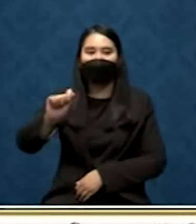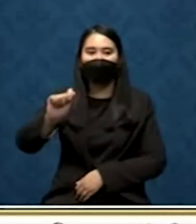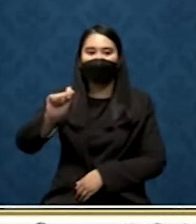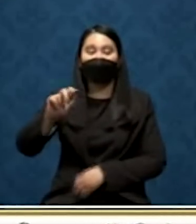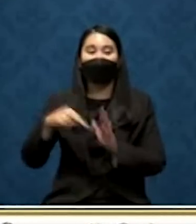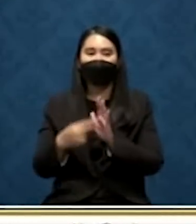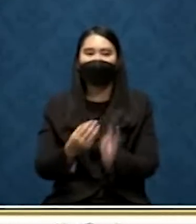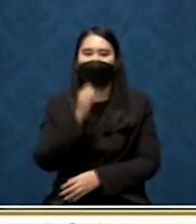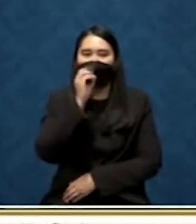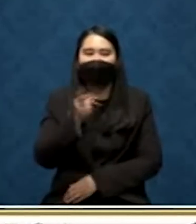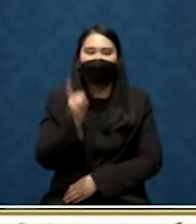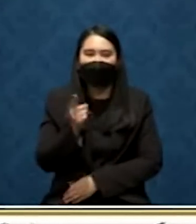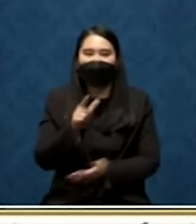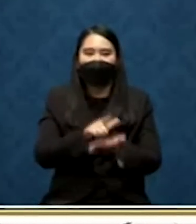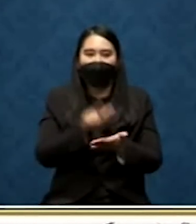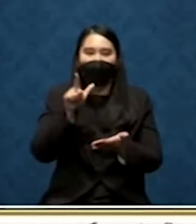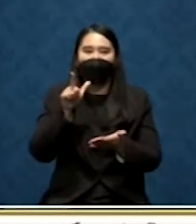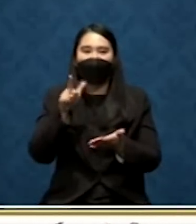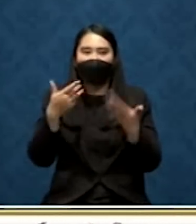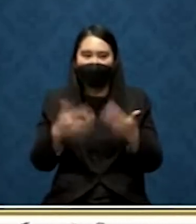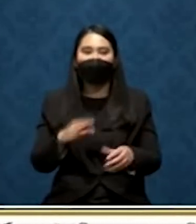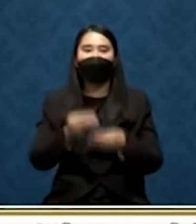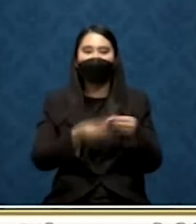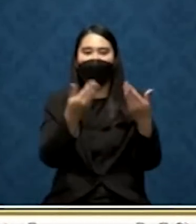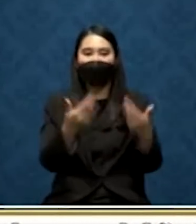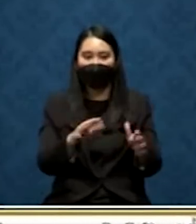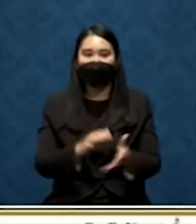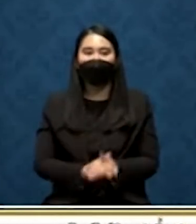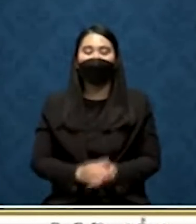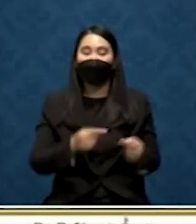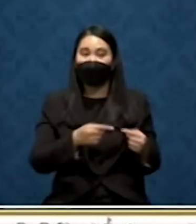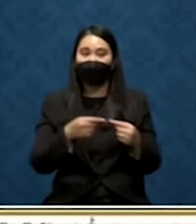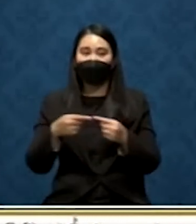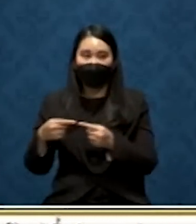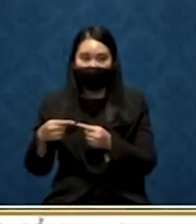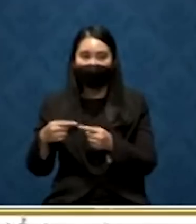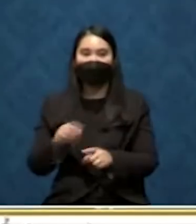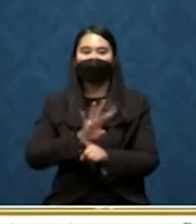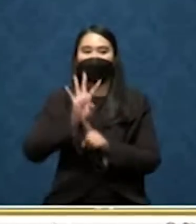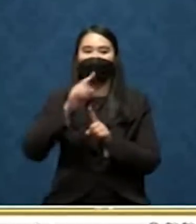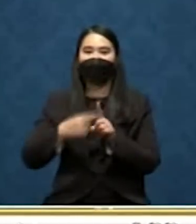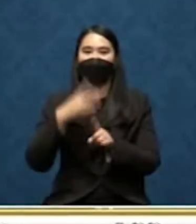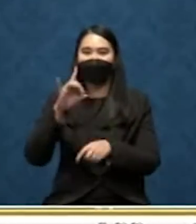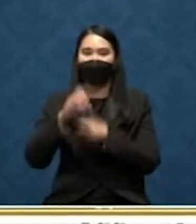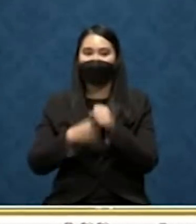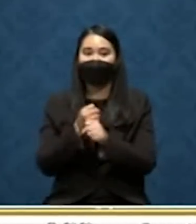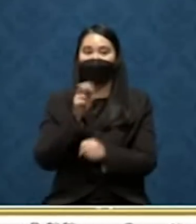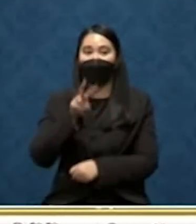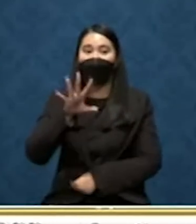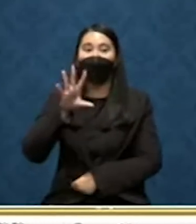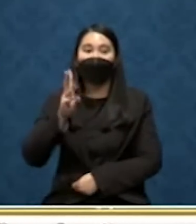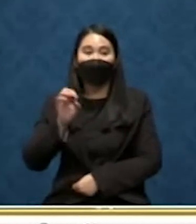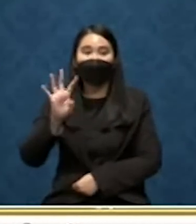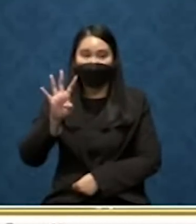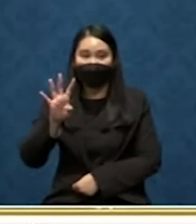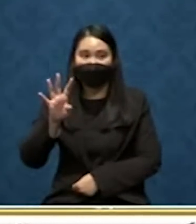ซึ่ก็อ้างเหอนเดิมวาราออกและขายห้นทิ้งไปหมดแล้วต่อมา 4 สงหา 64 UPA ก็โอน